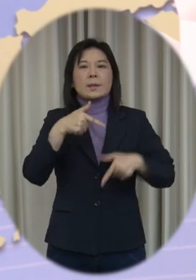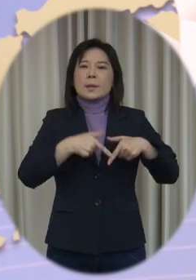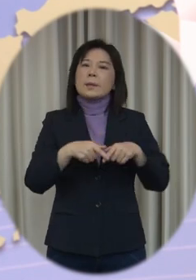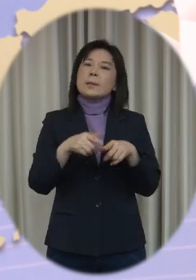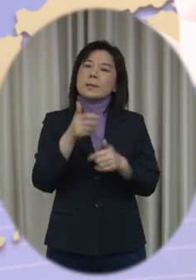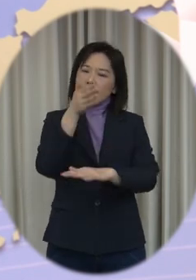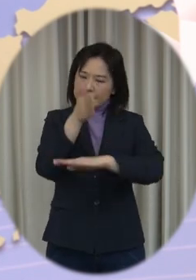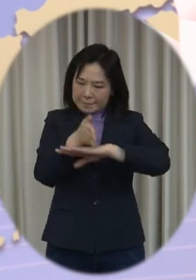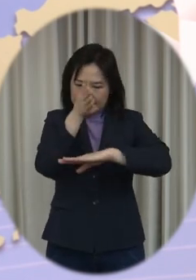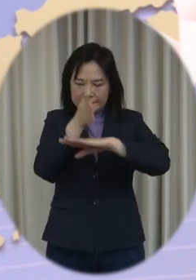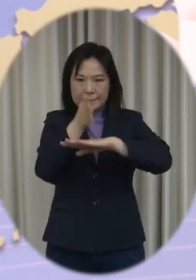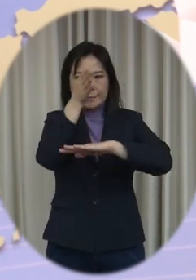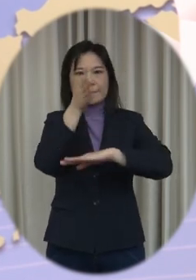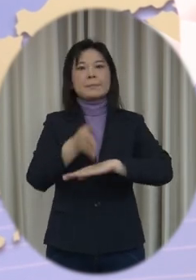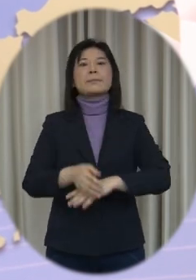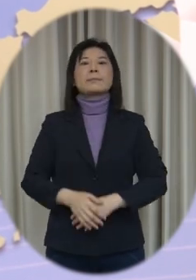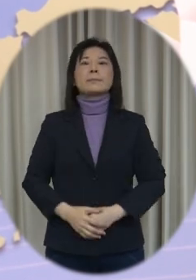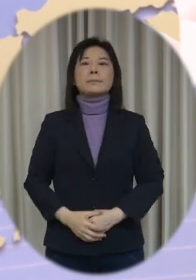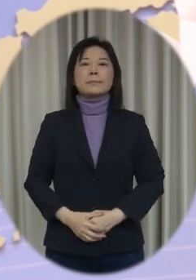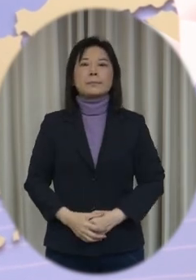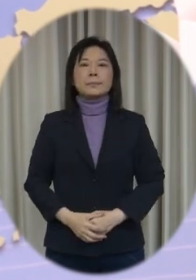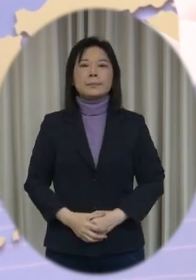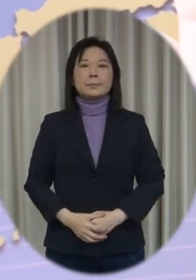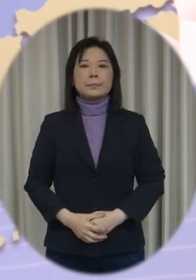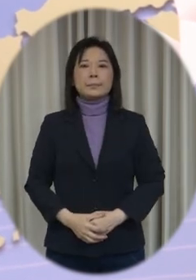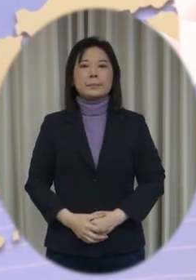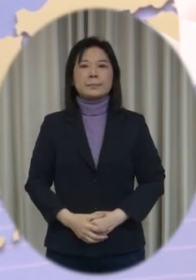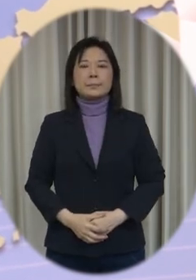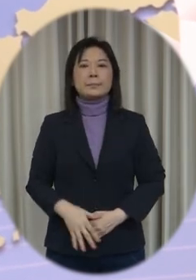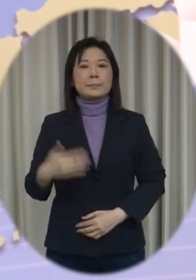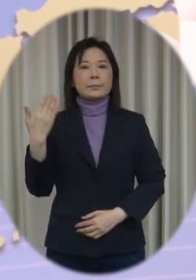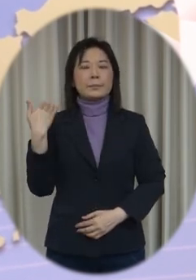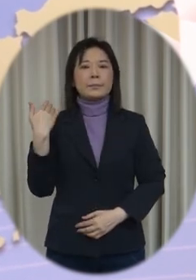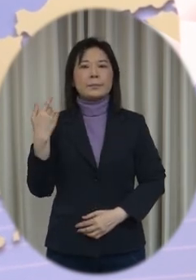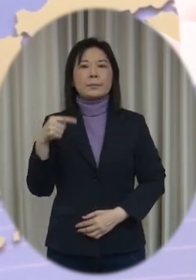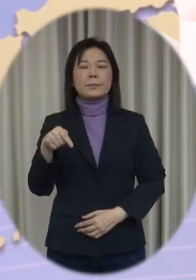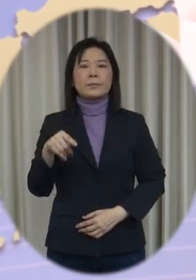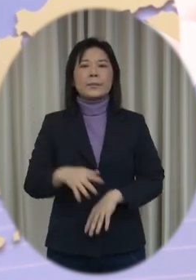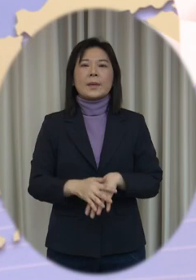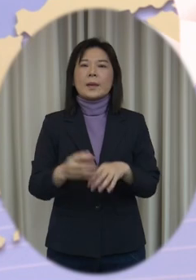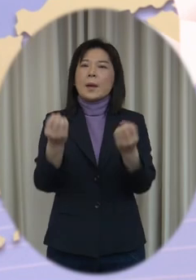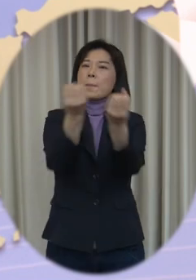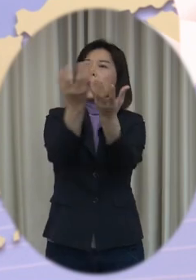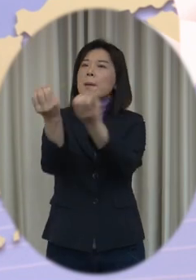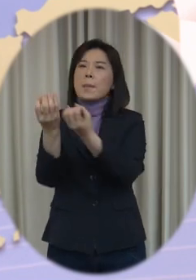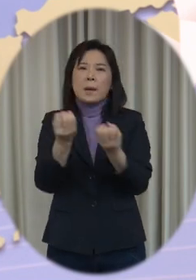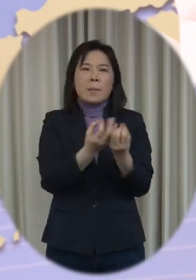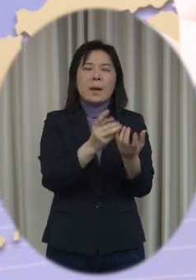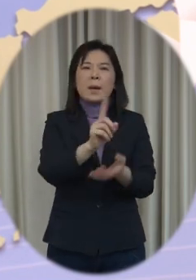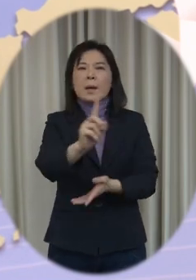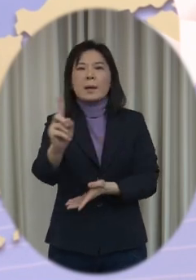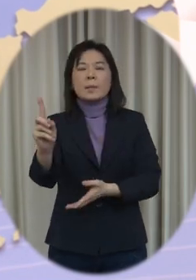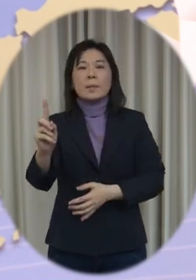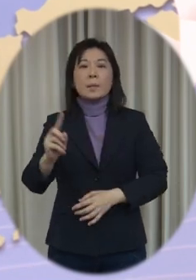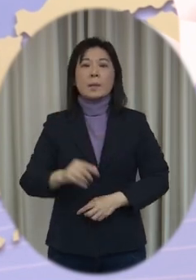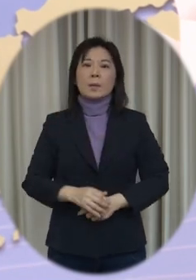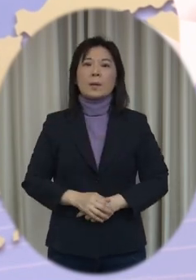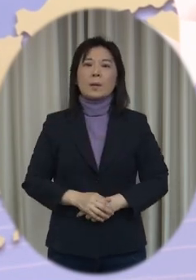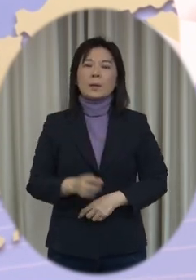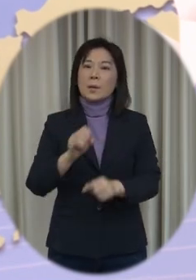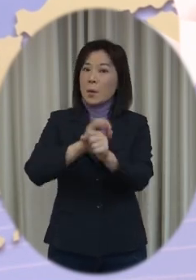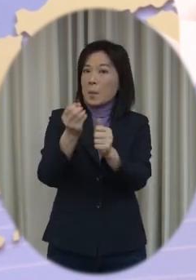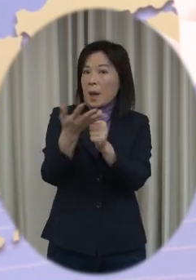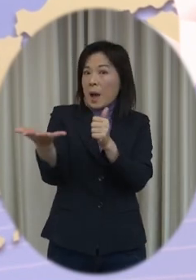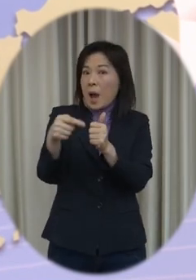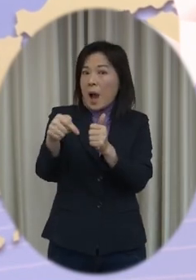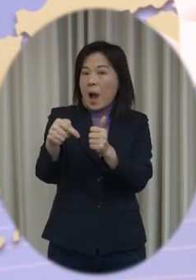谢之意。过去我们在各种天灾和新冠疫情